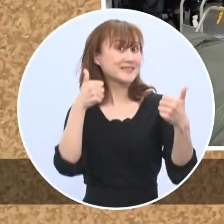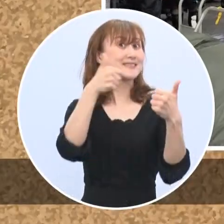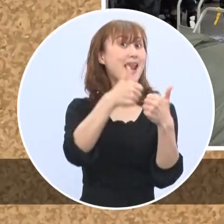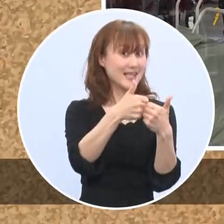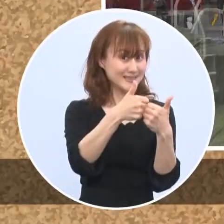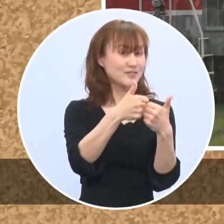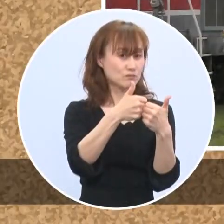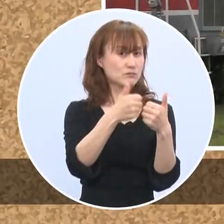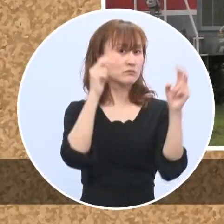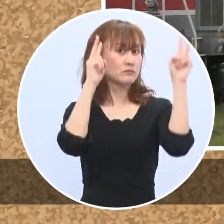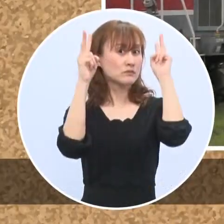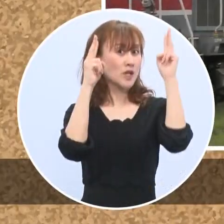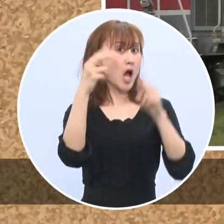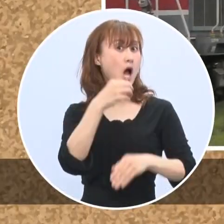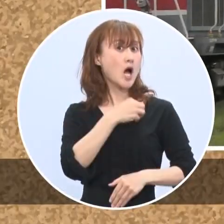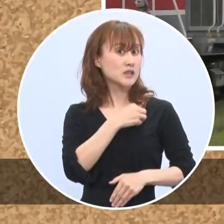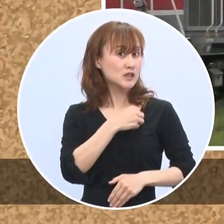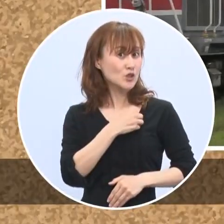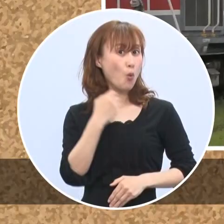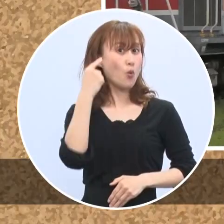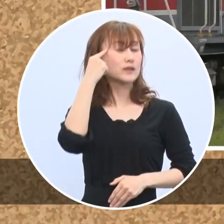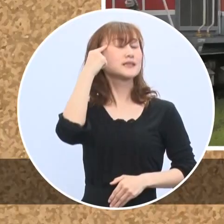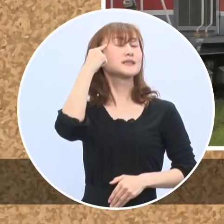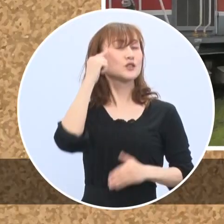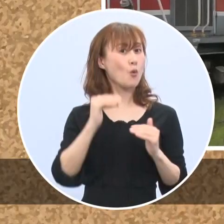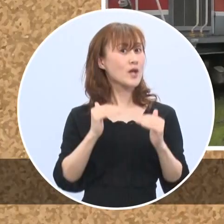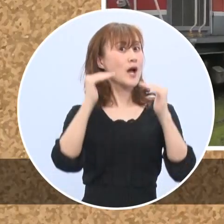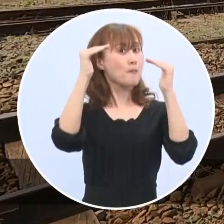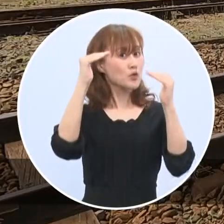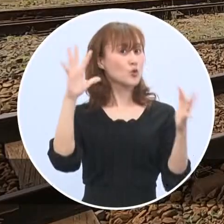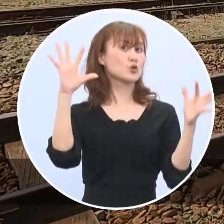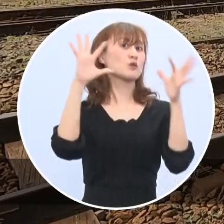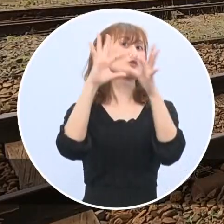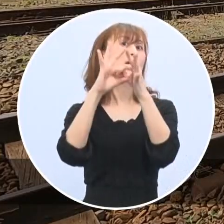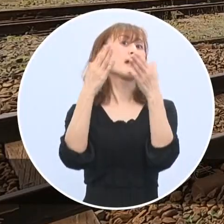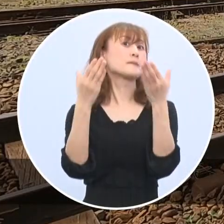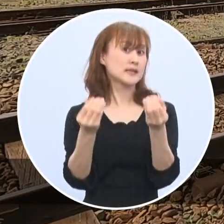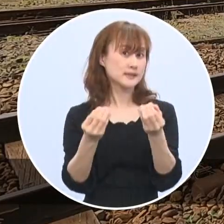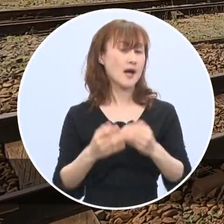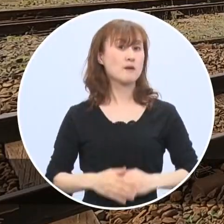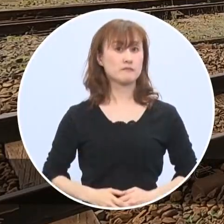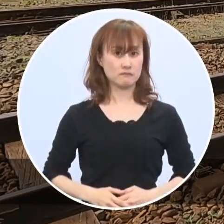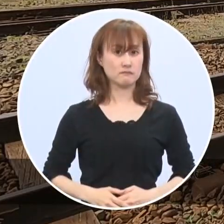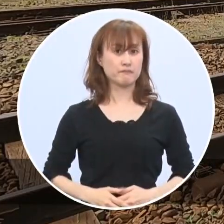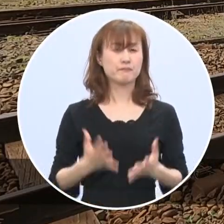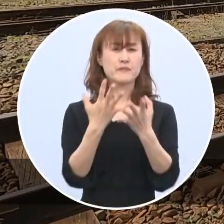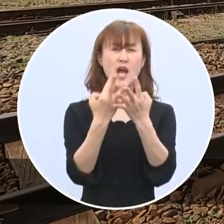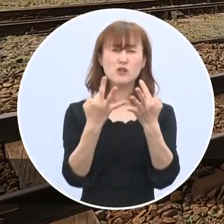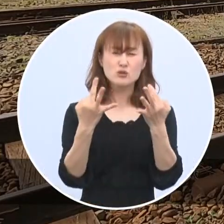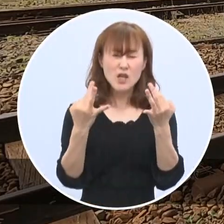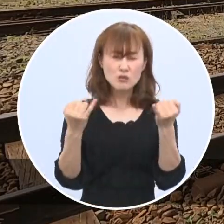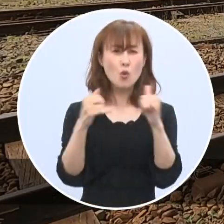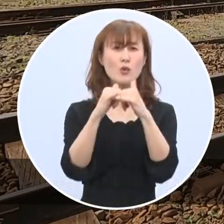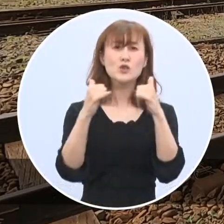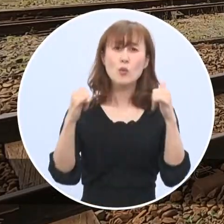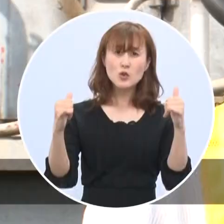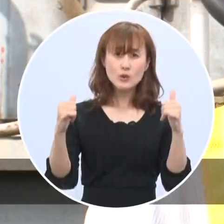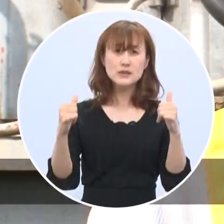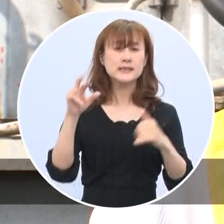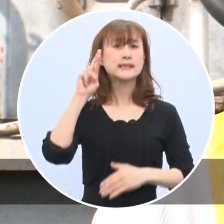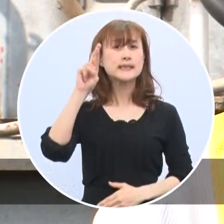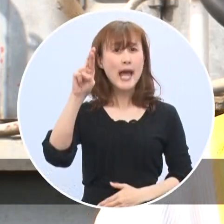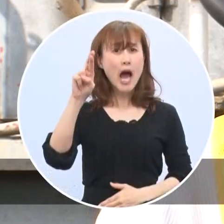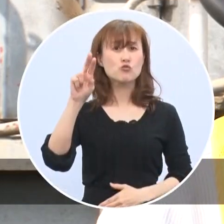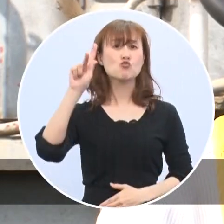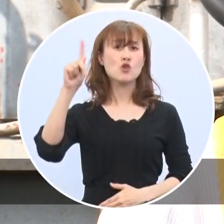社員の意識を高めることにもつながったといいます多くの人に jr貨物を知ってもらいたい